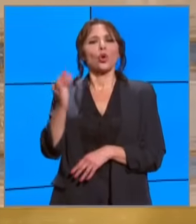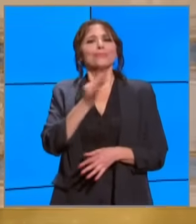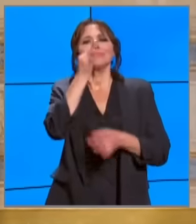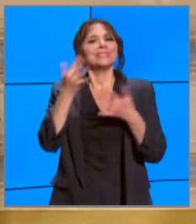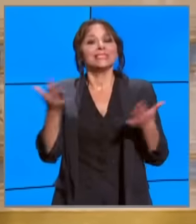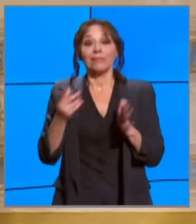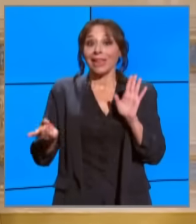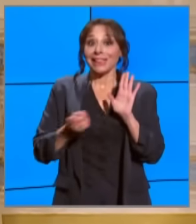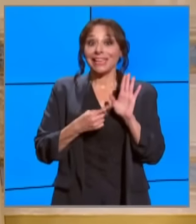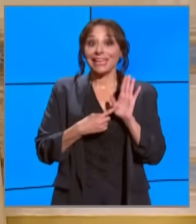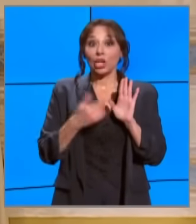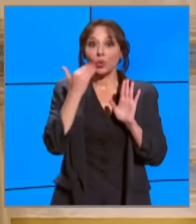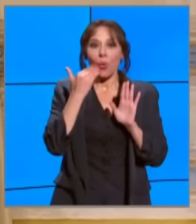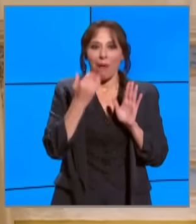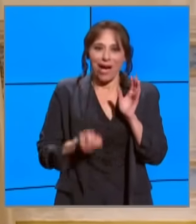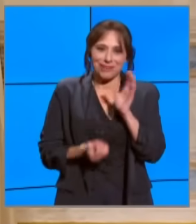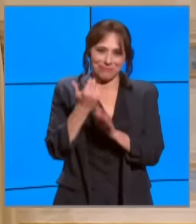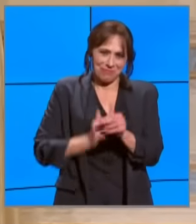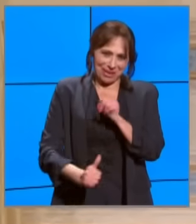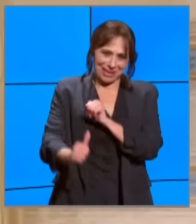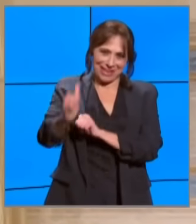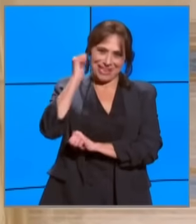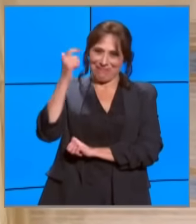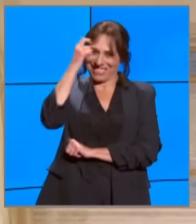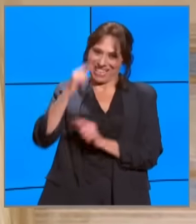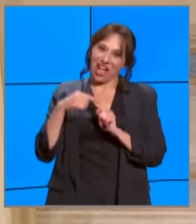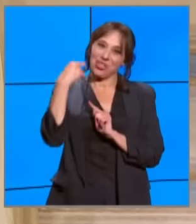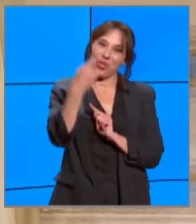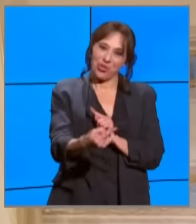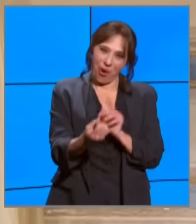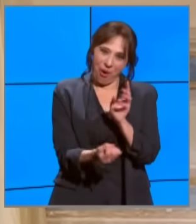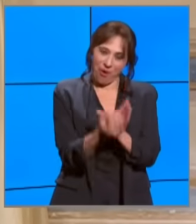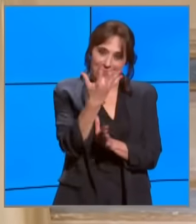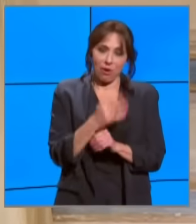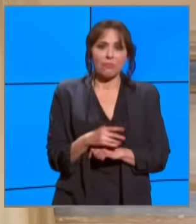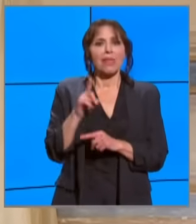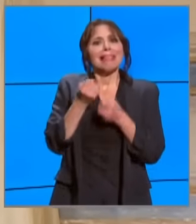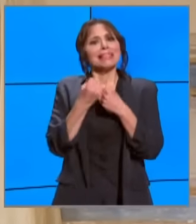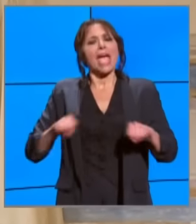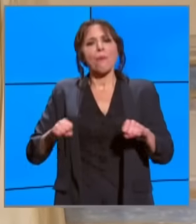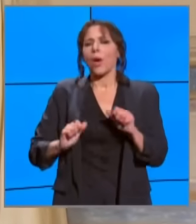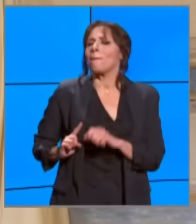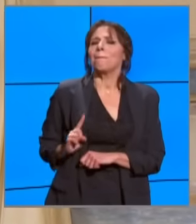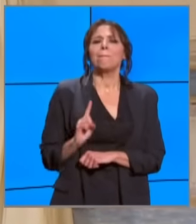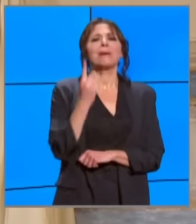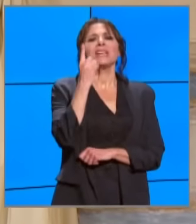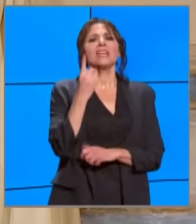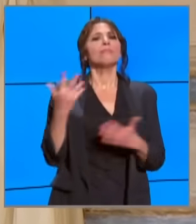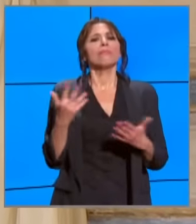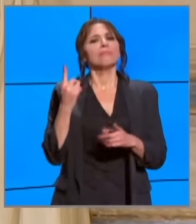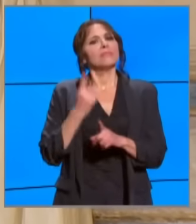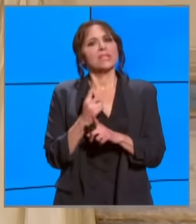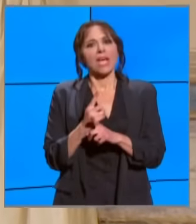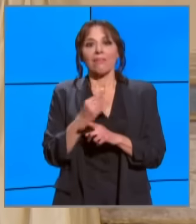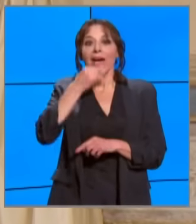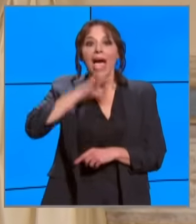umani sono nati prima dello Stato ma anche che una democrazia si nutre Prima di tutto della capacità